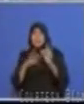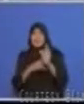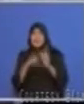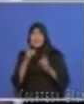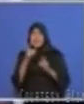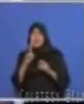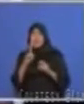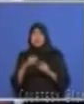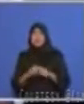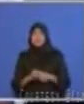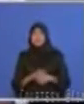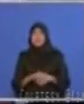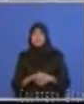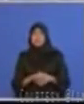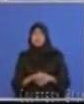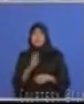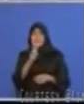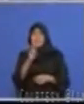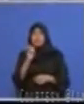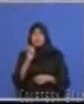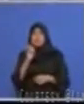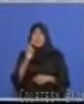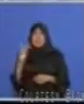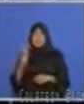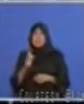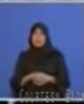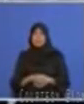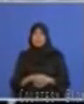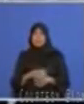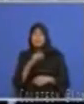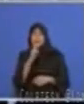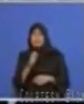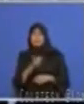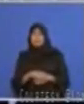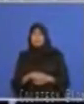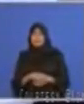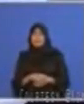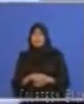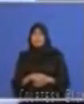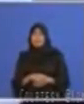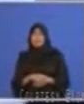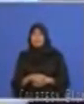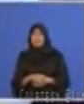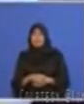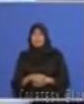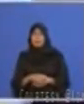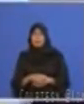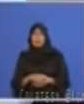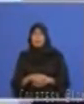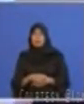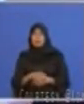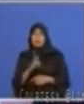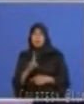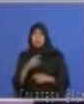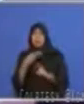dan Pak Tanri Bali 30 detik untuk bertanyanya ya Pak tandri salah satu